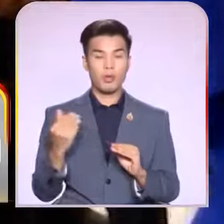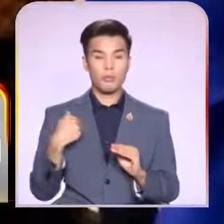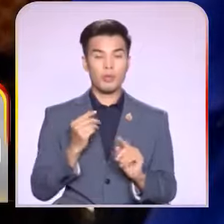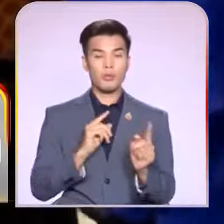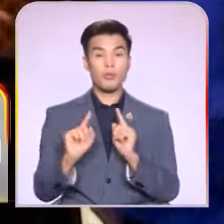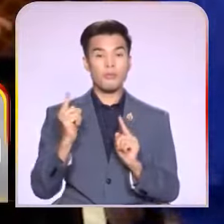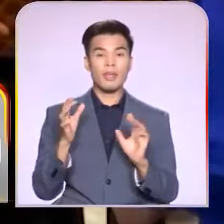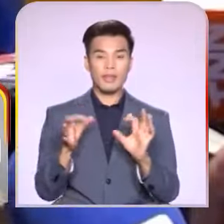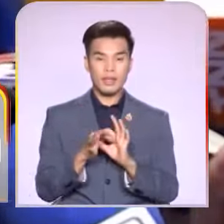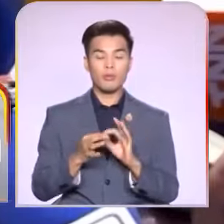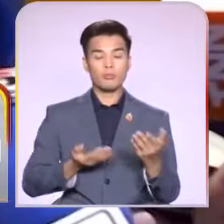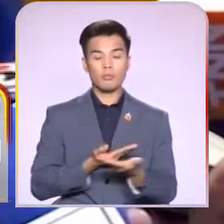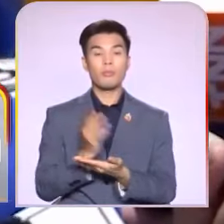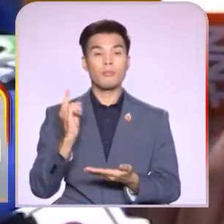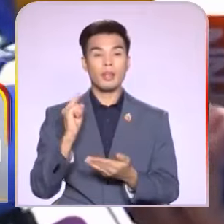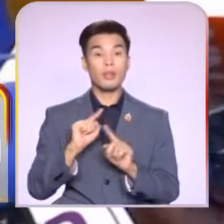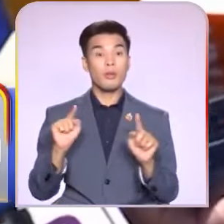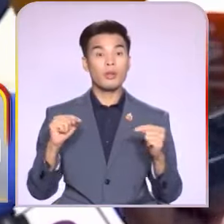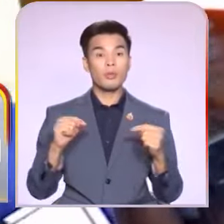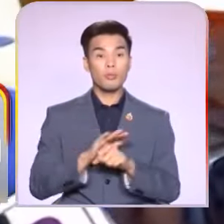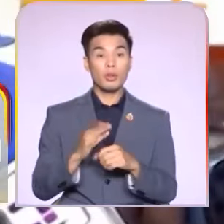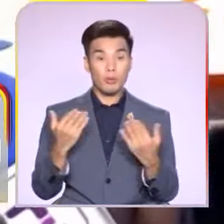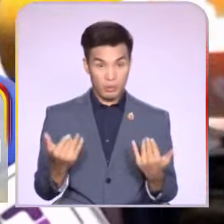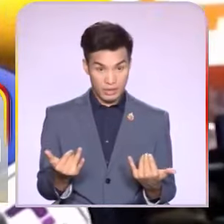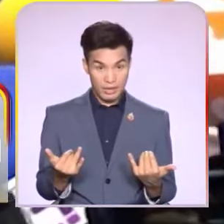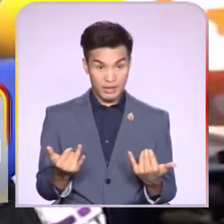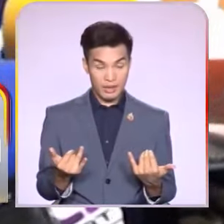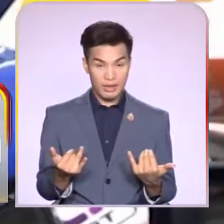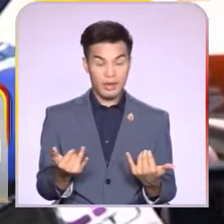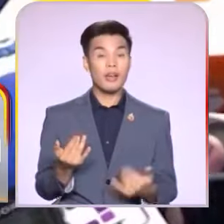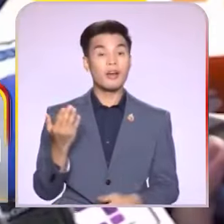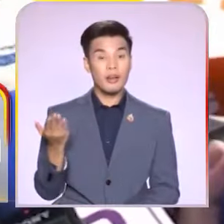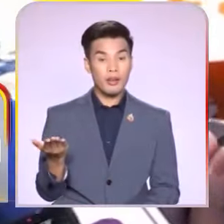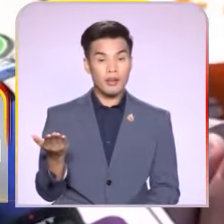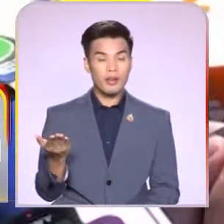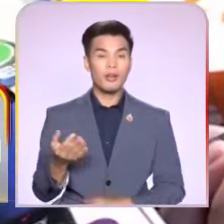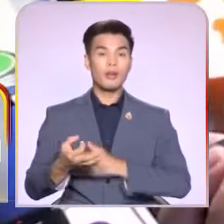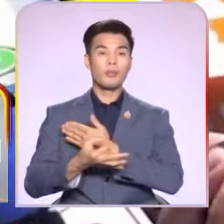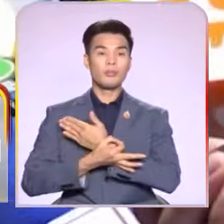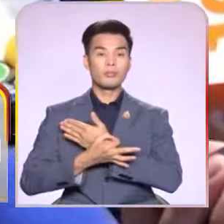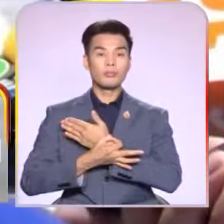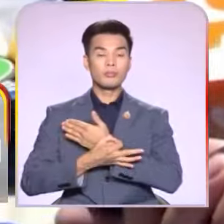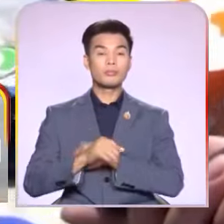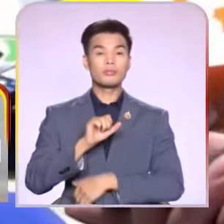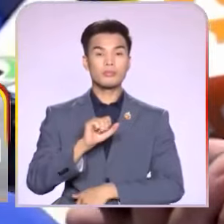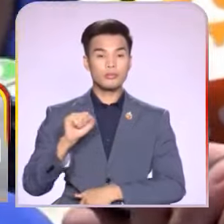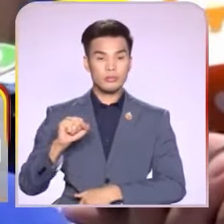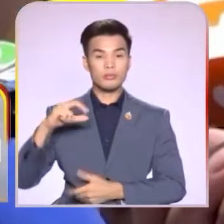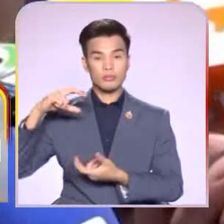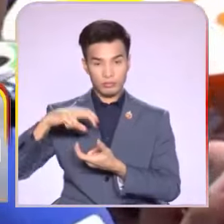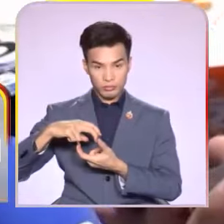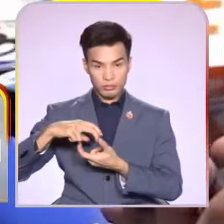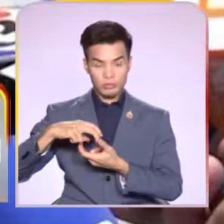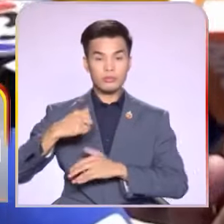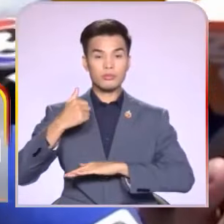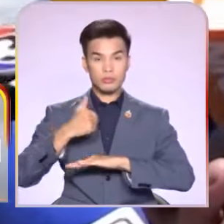การพูดคุยกันเรื่องนี้อีกครั้งนึงแต่ปรากฏว่าวันนี้ค่ะคุณผู้ชมทางด้านของพลเอกประวิตรวงษ์สุวรรณส.ส.บัญชีรายชื่อในหัวหน้